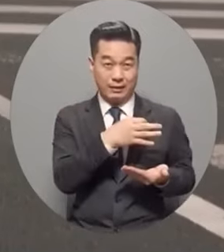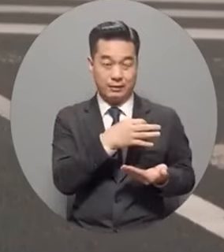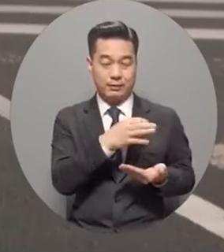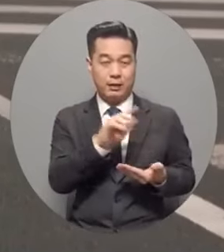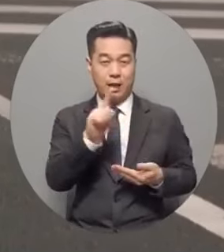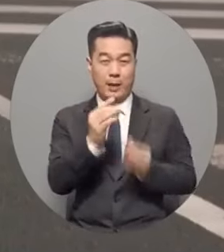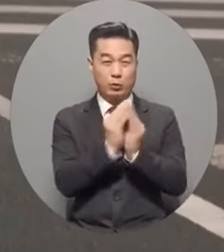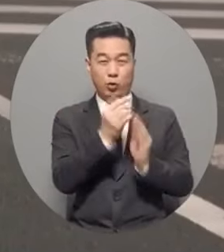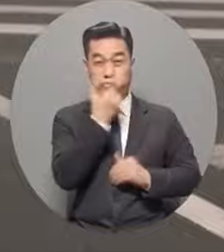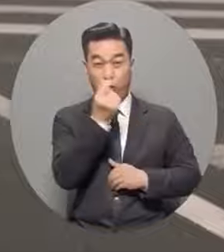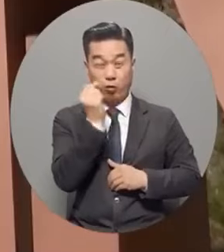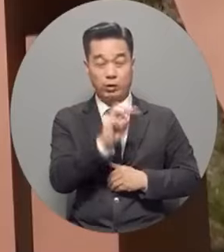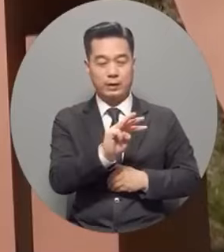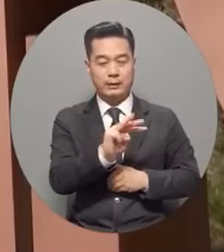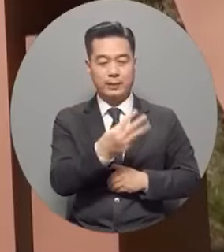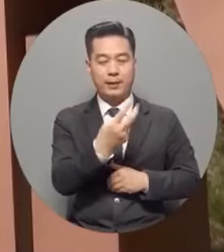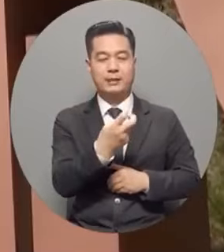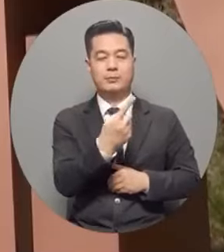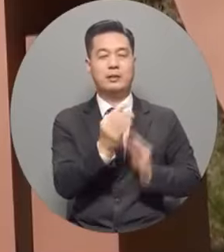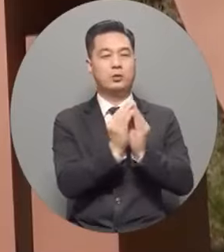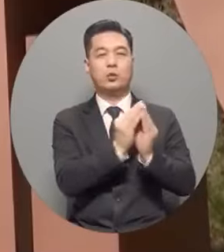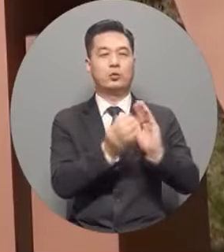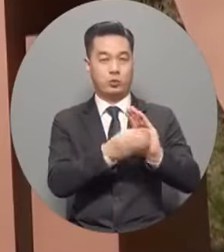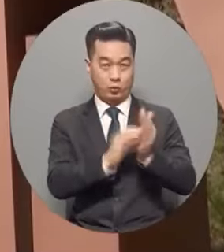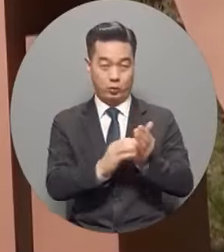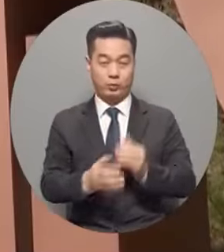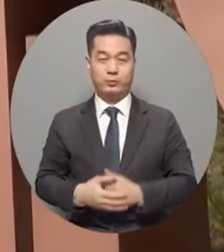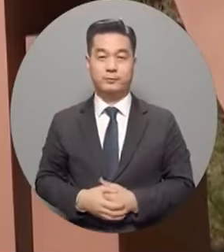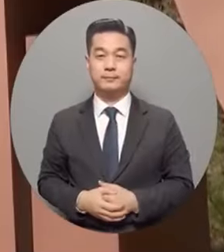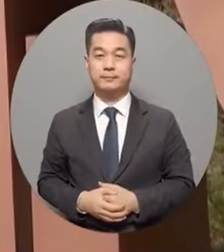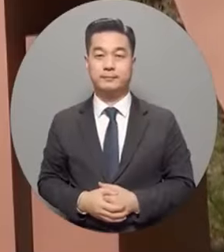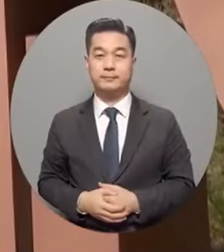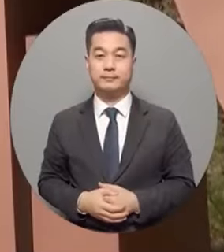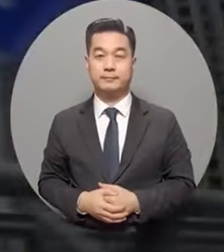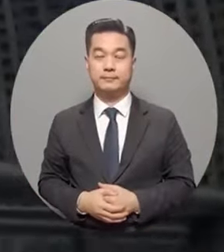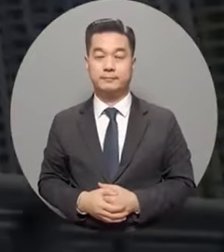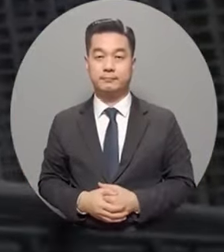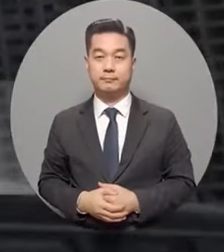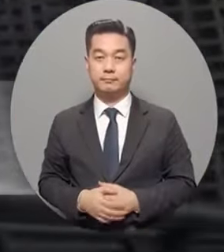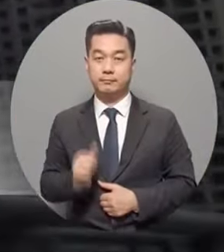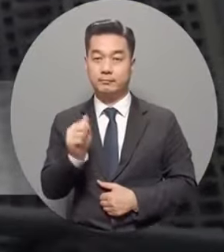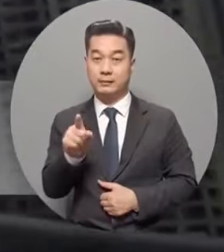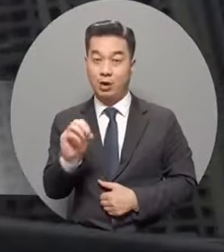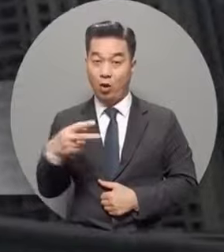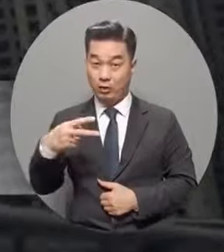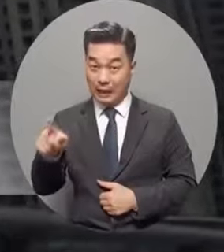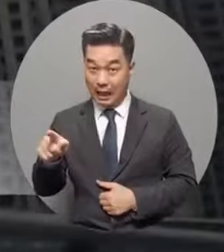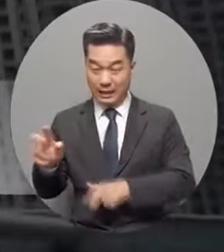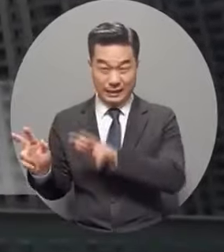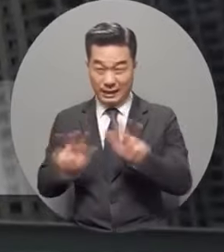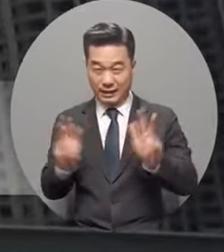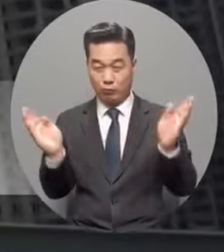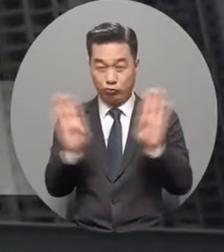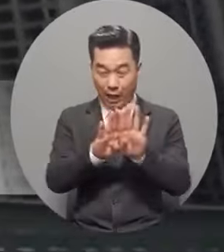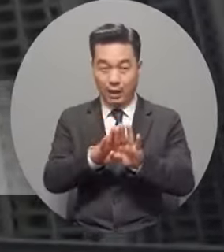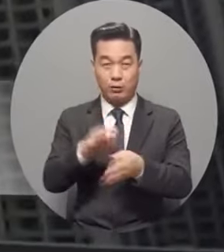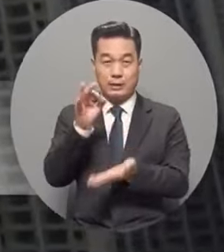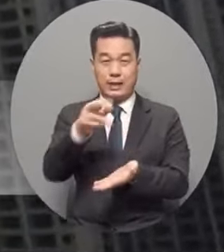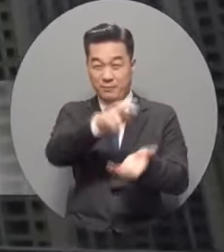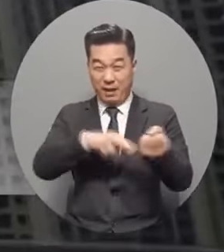이상 적은 321조 원 규모로 알려지고 있습니다. 하지만 헝다가 당장 문을 닫고 자산 매각에